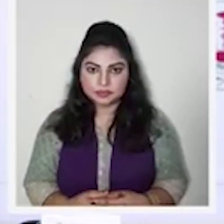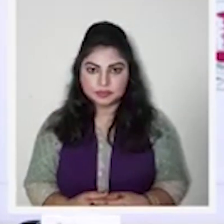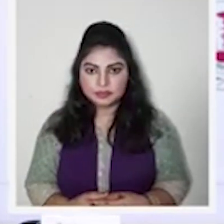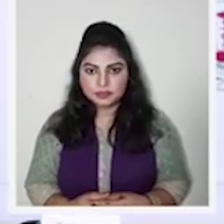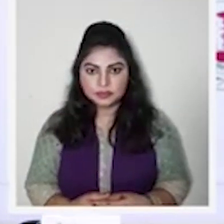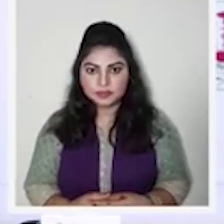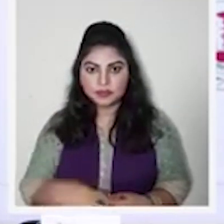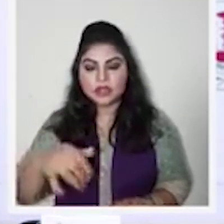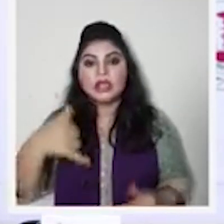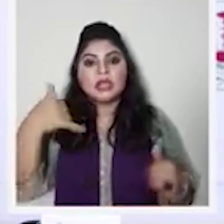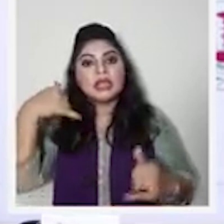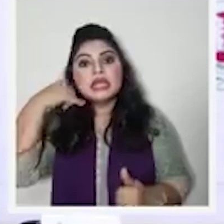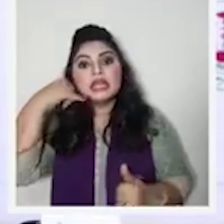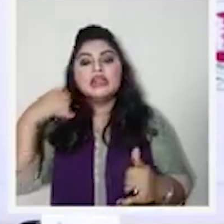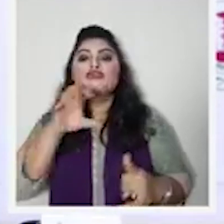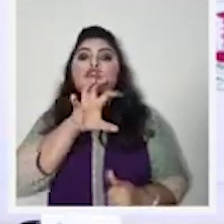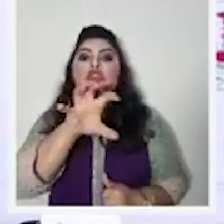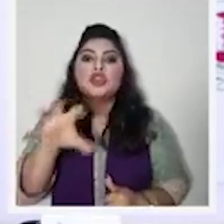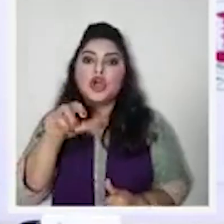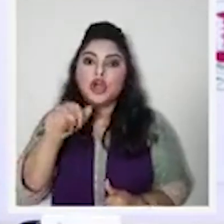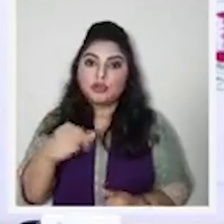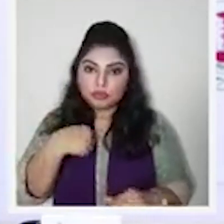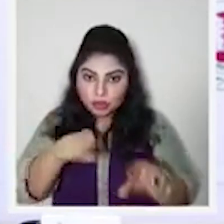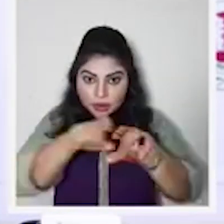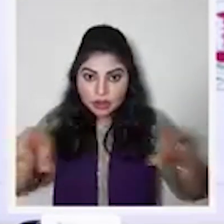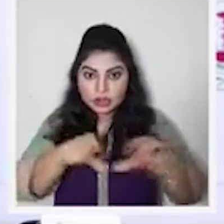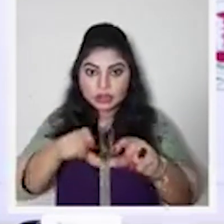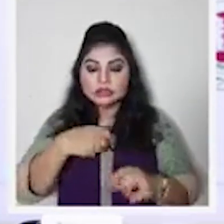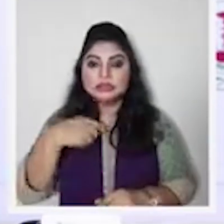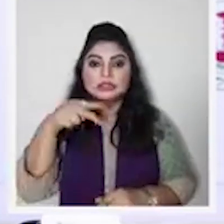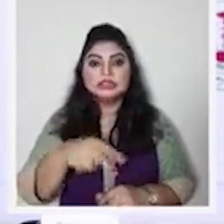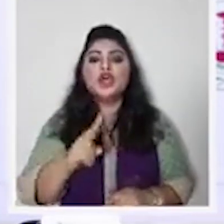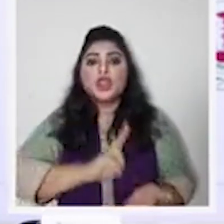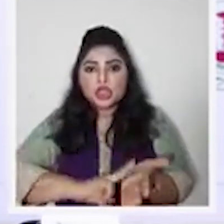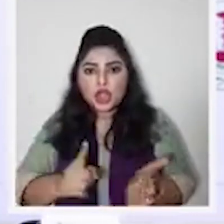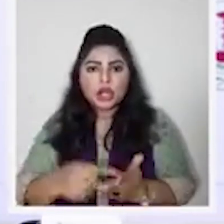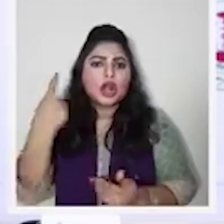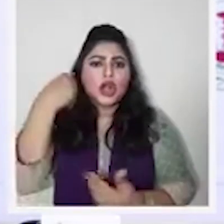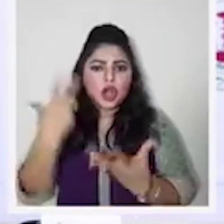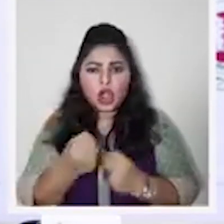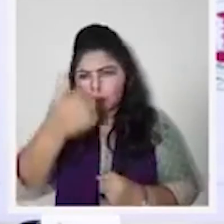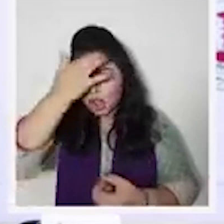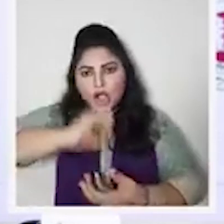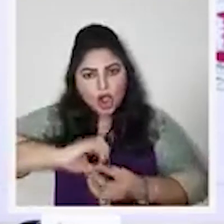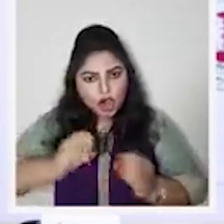টেলিমেডিসিন যে সেবা প্রদান সেটা অব্যাহত আছে। আমাদের টেলিফোন